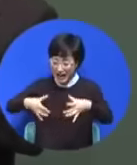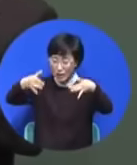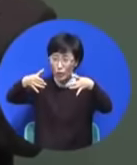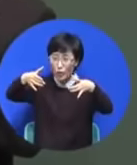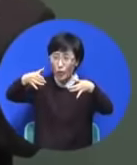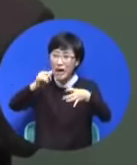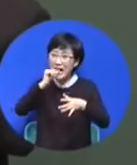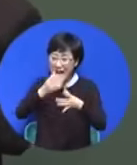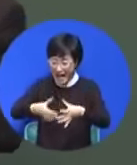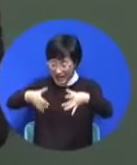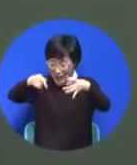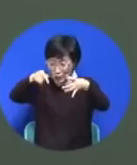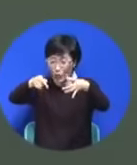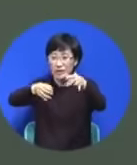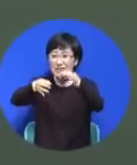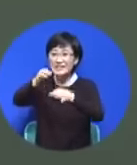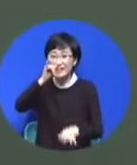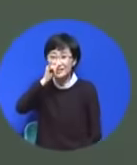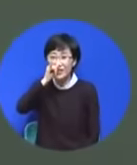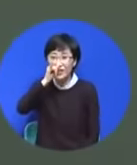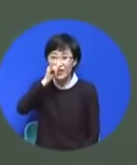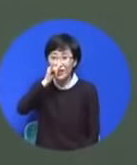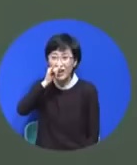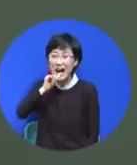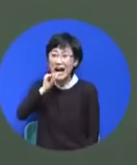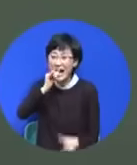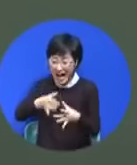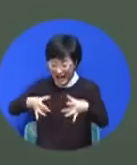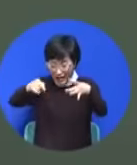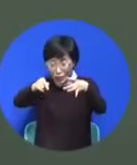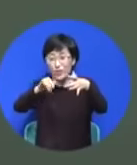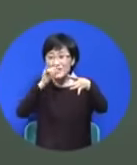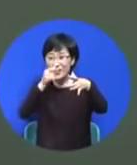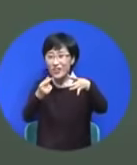했습니다 그 깡통